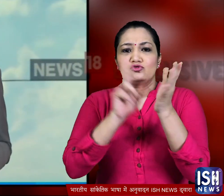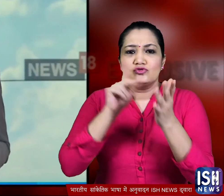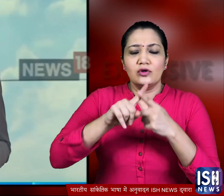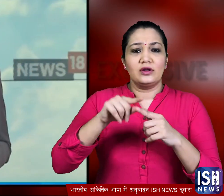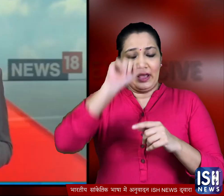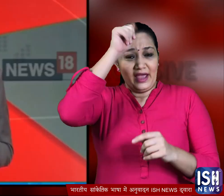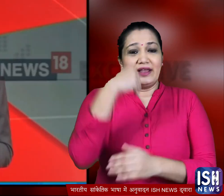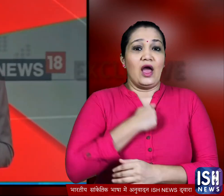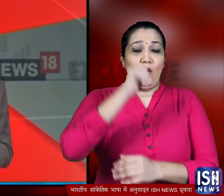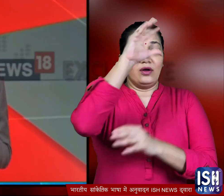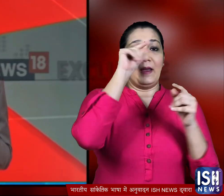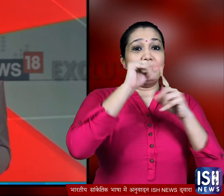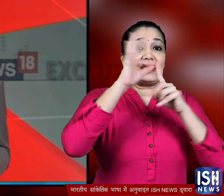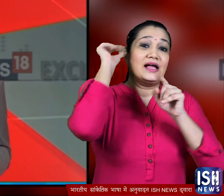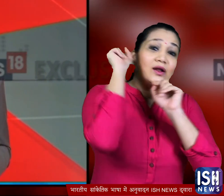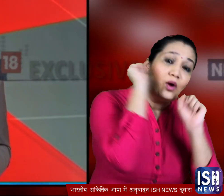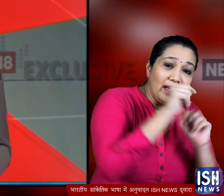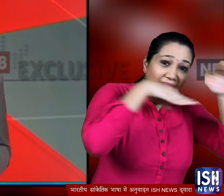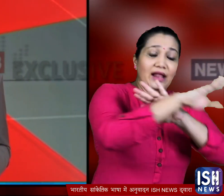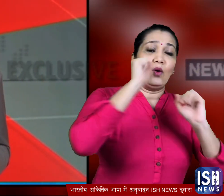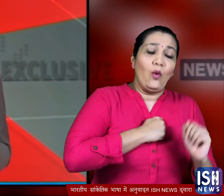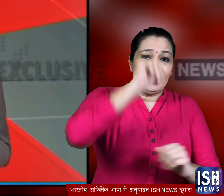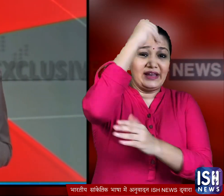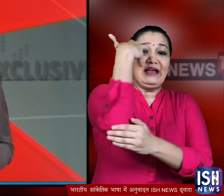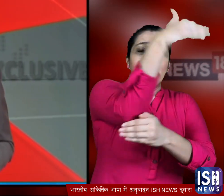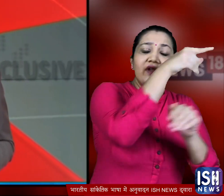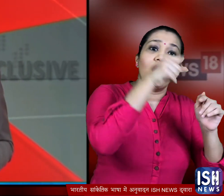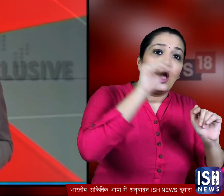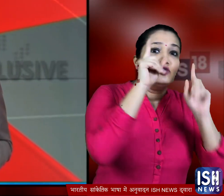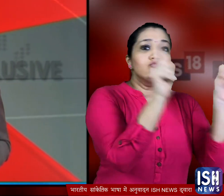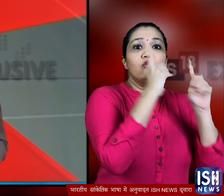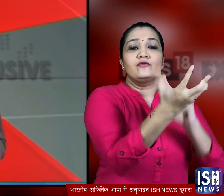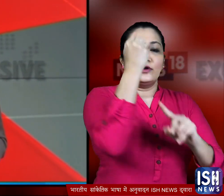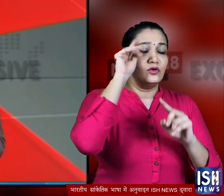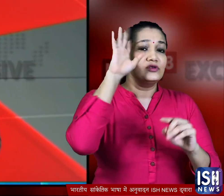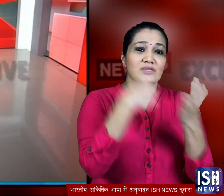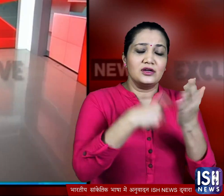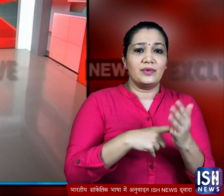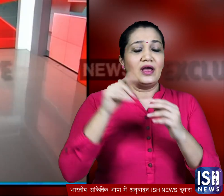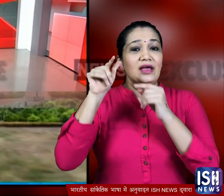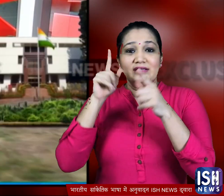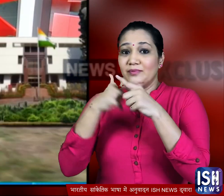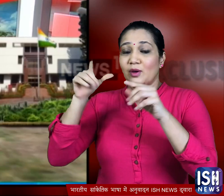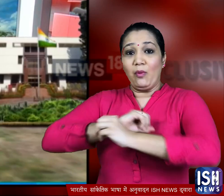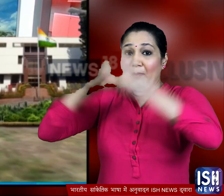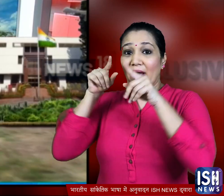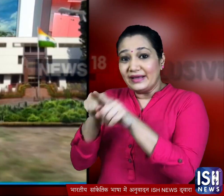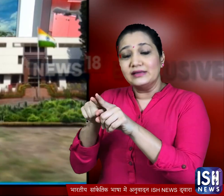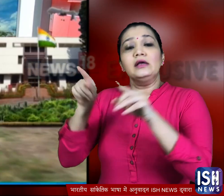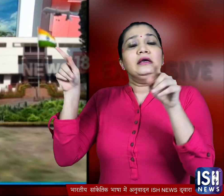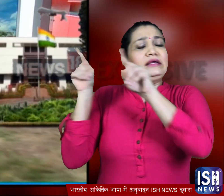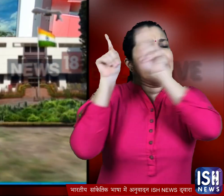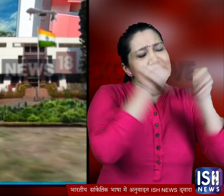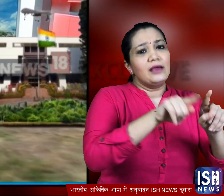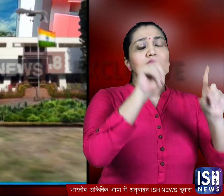26 जून को ही पाकिस्तान में भारतीय उच्चायोग में भी ड्रोन देखा गया था। न्यूज़ 18 के नीरज कुमार की रिपोर्ट है कि जिस दिन जम्मू एयरफोर्स स्टेशन पर